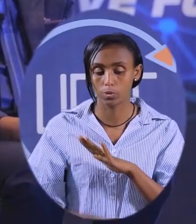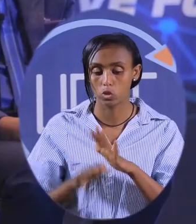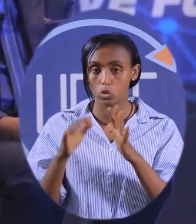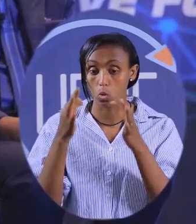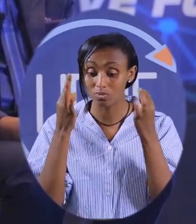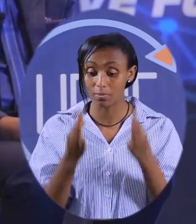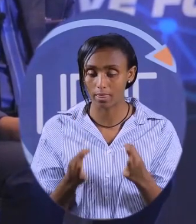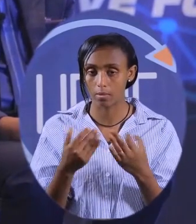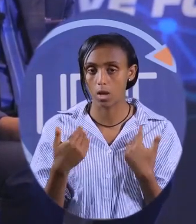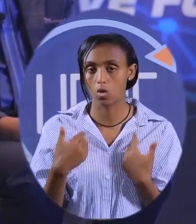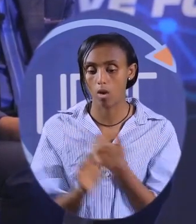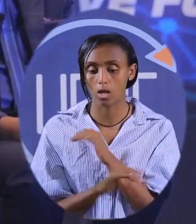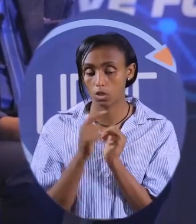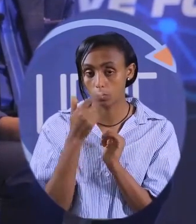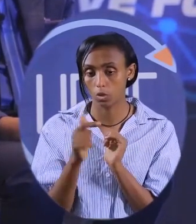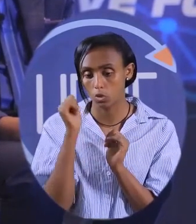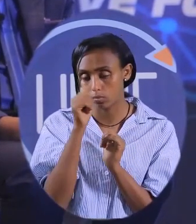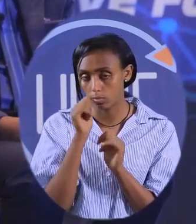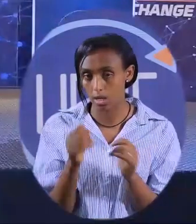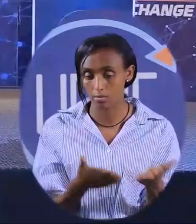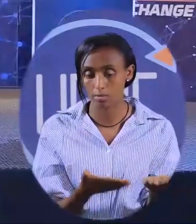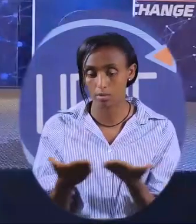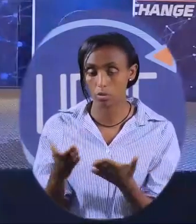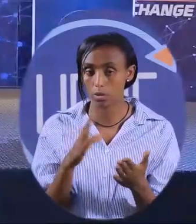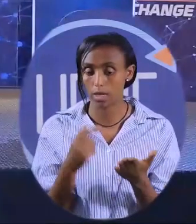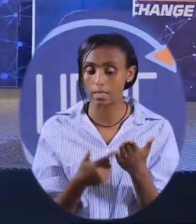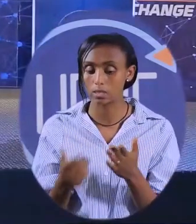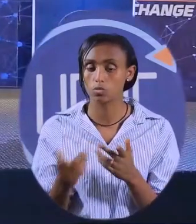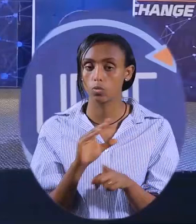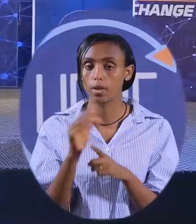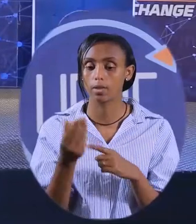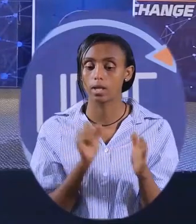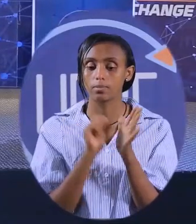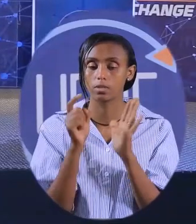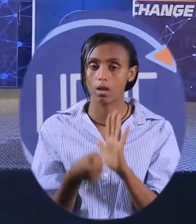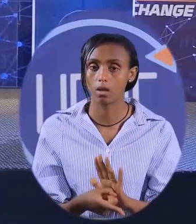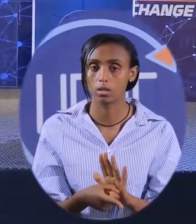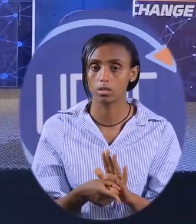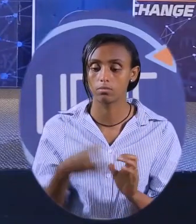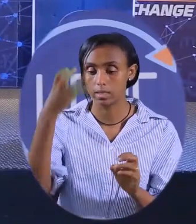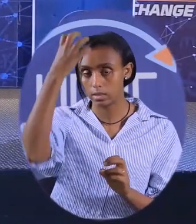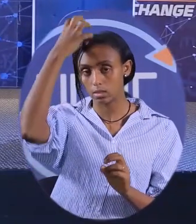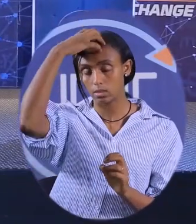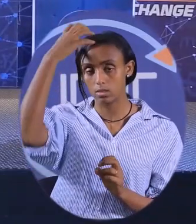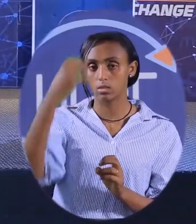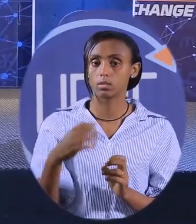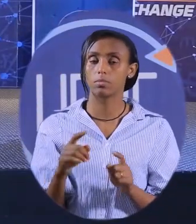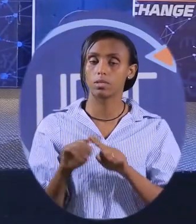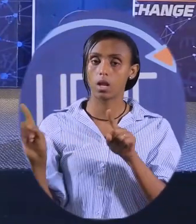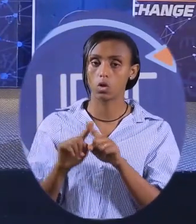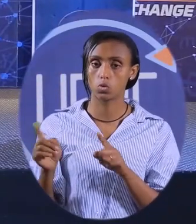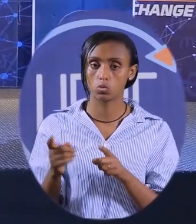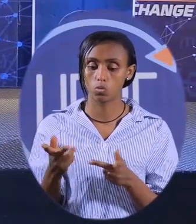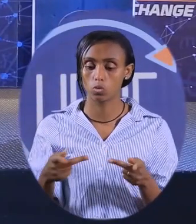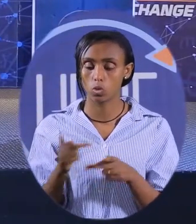ያለባት ሀገር ብሎ ነው ኢትዮጵያ የሚመድበው። እና ከዚህ አንጻር ለምሳሌ መንግስት የተለያዩ